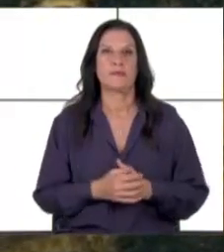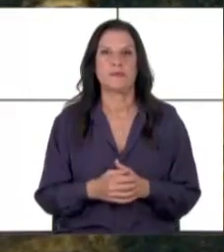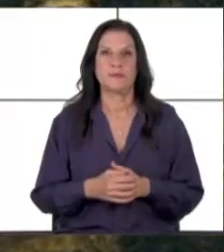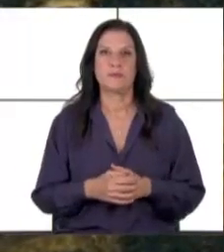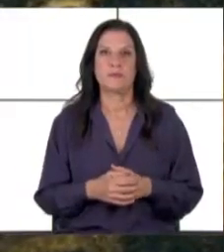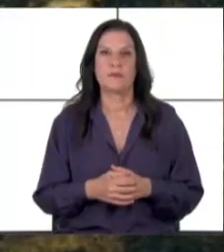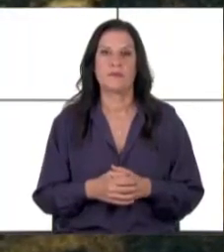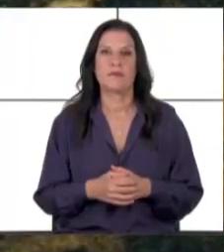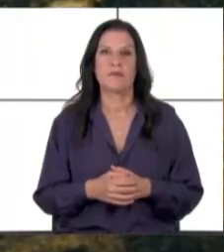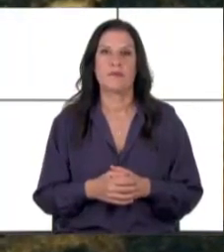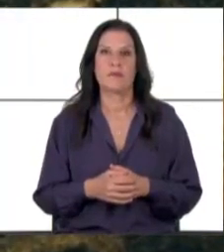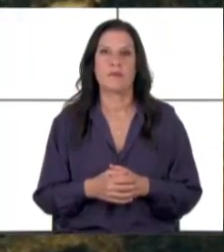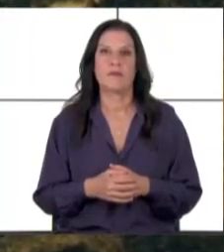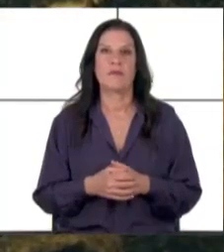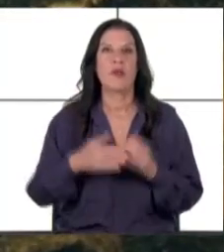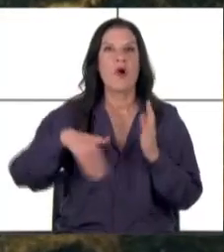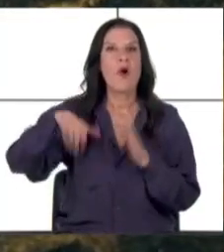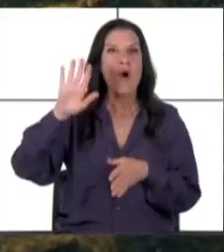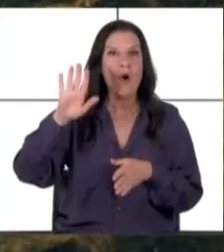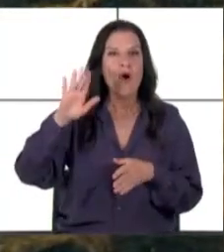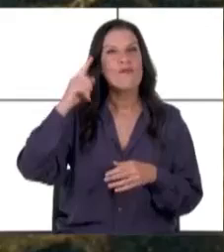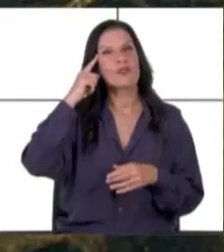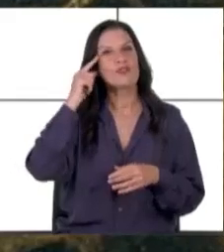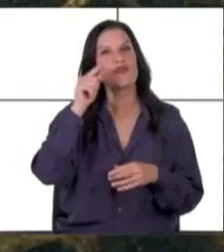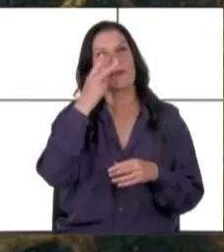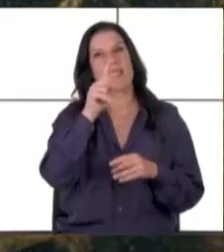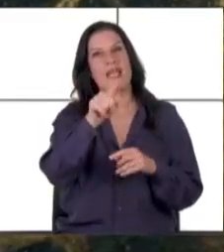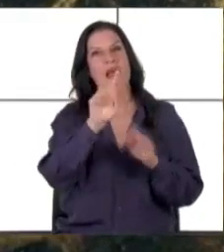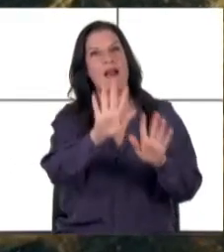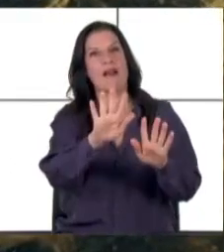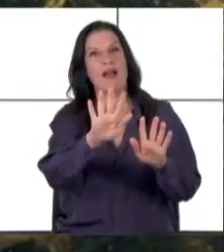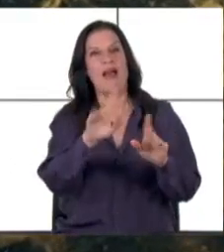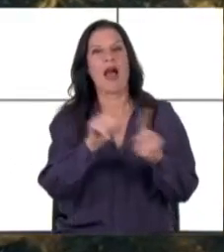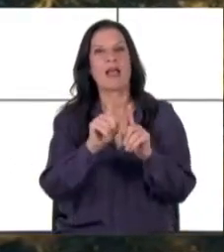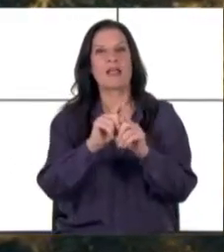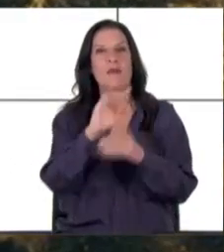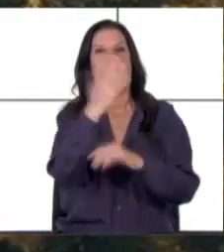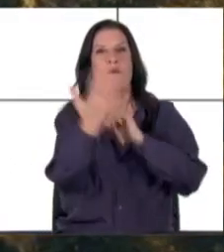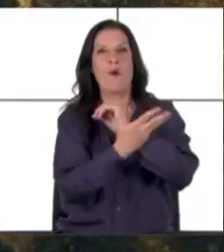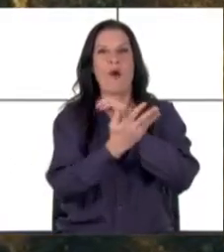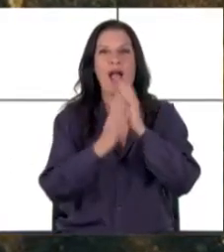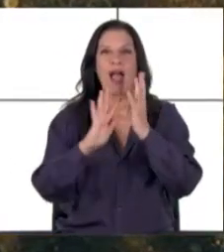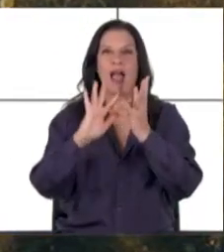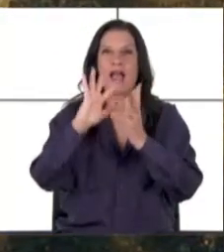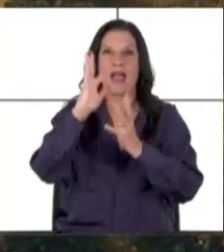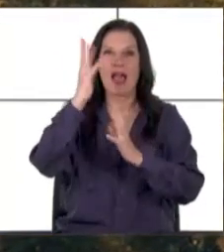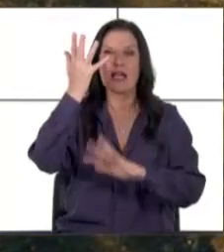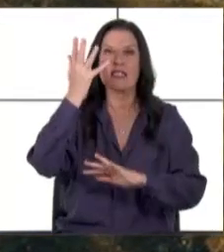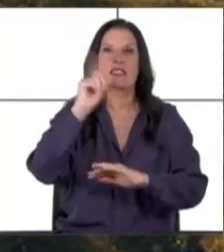אם נתבקש, רובנו ודאי נדמיין סנה בוער כך, מעין שיח שכזה שעולה באש אבל לא נשרף כולו.